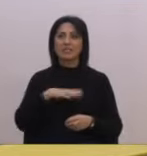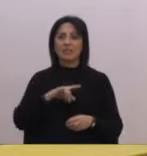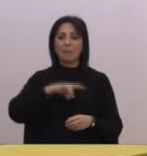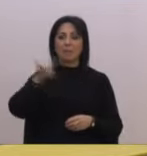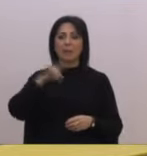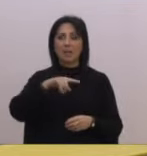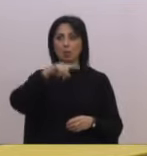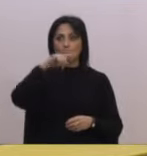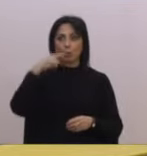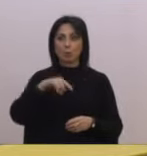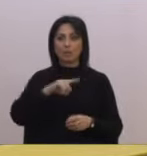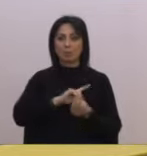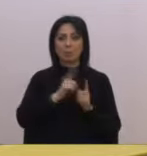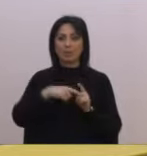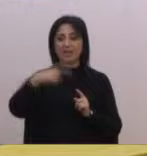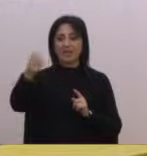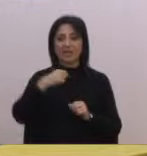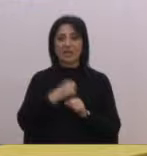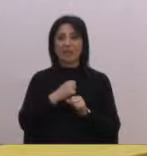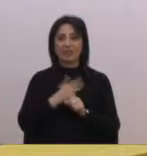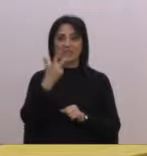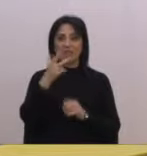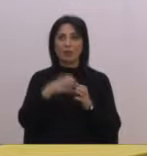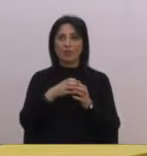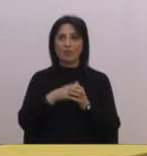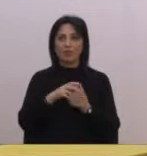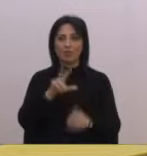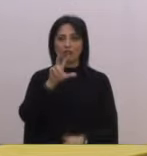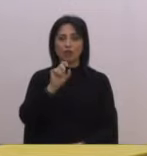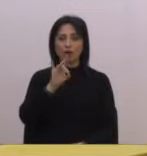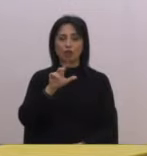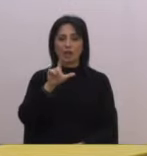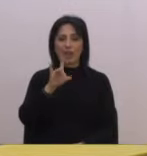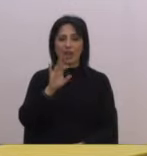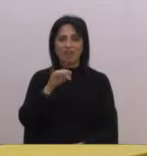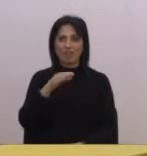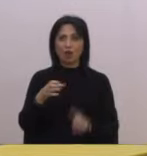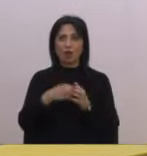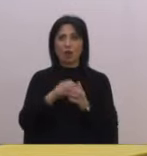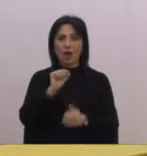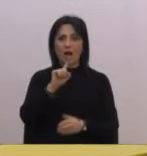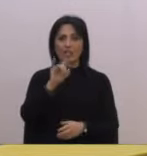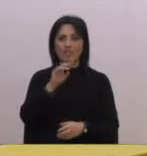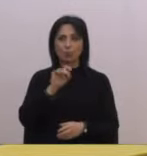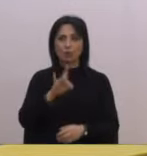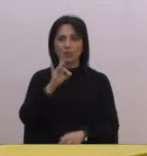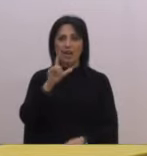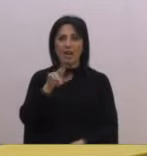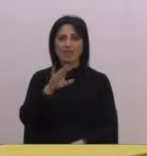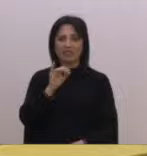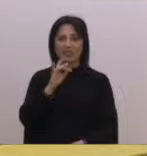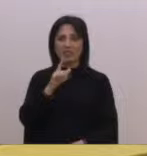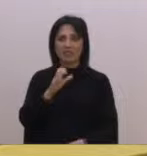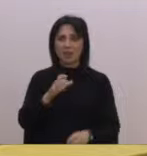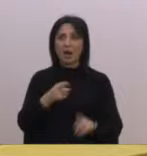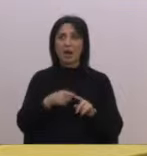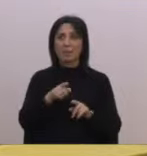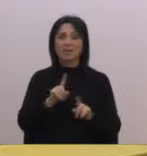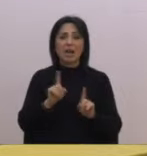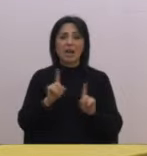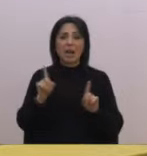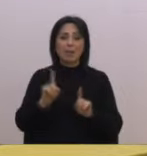ფრენებს რუსეთიდან და პირიქით ახორციელებს სამი კომპანია, ეს არის Georgian Airways, კომპანია Azimut-ი და Red Wings-ი. აქედან გამომდინარე, ამაში